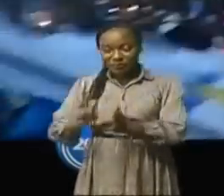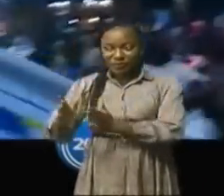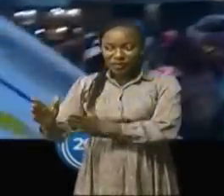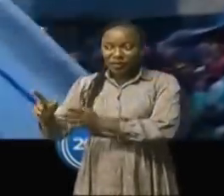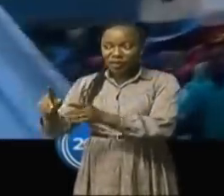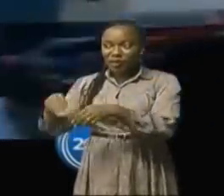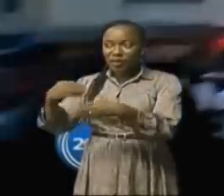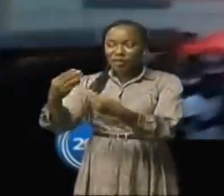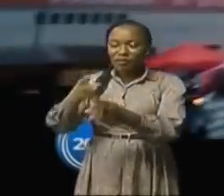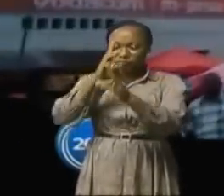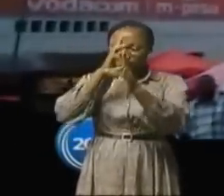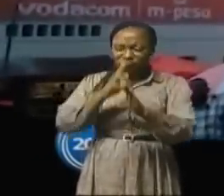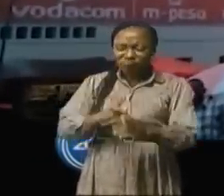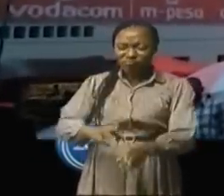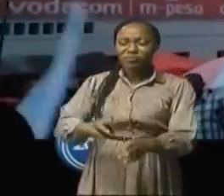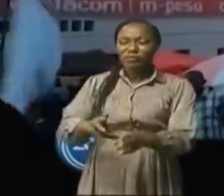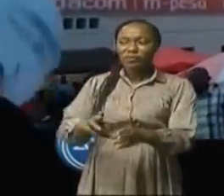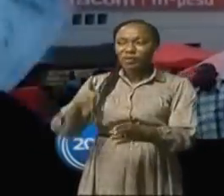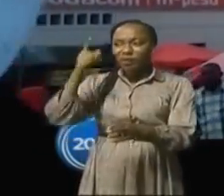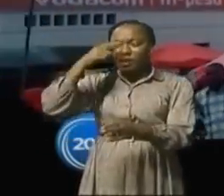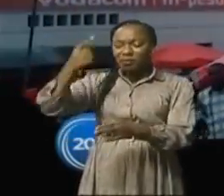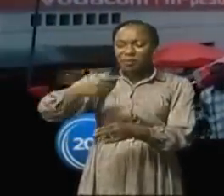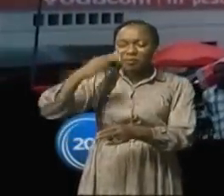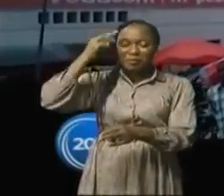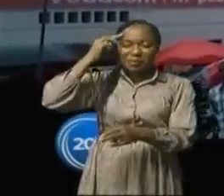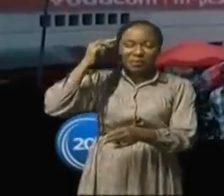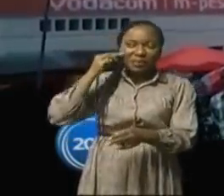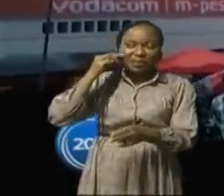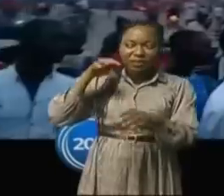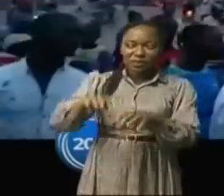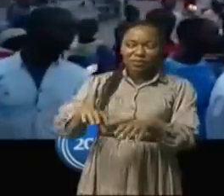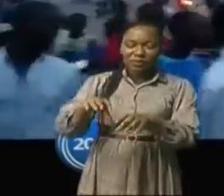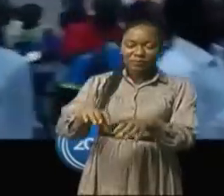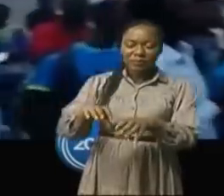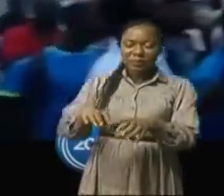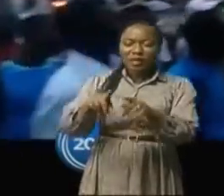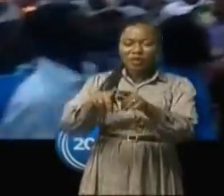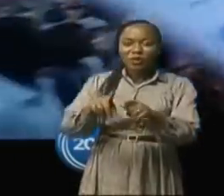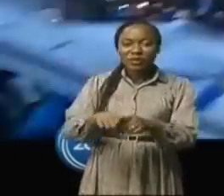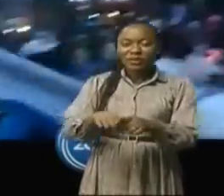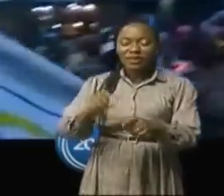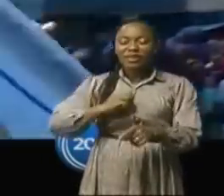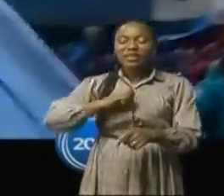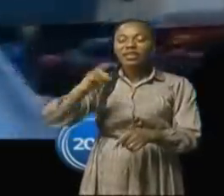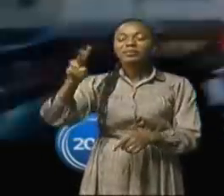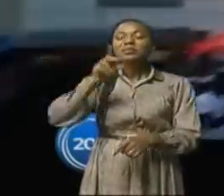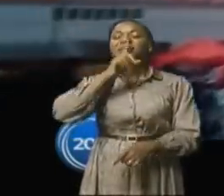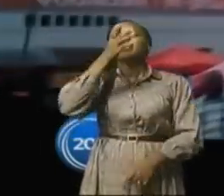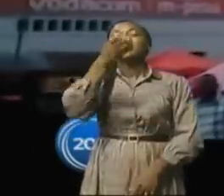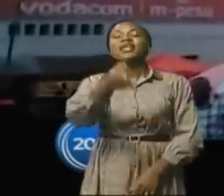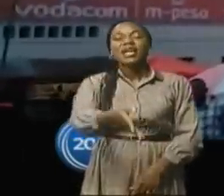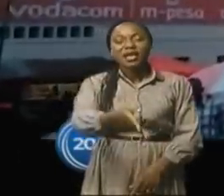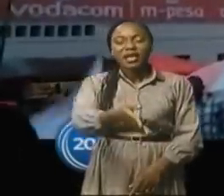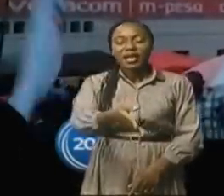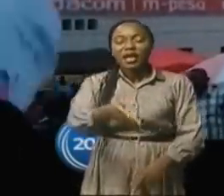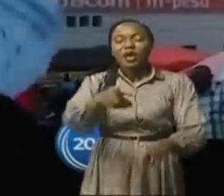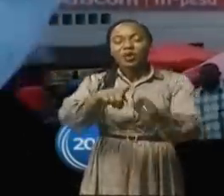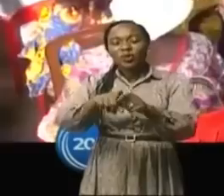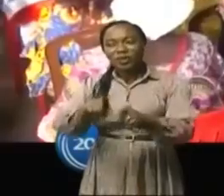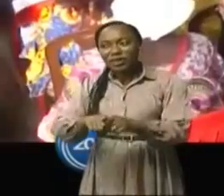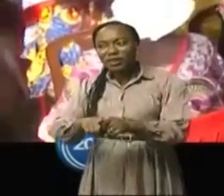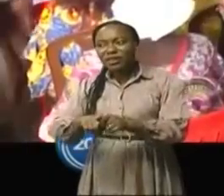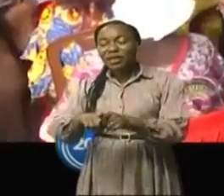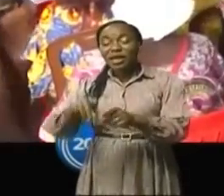offrir des obsèques dignes au tout premier Premier ministre de la RDC. L'UDPS aussi est présente. L'Alliance des